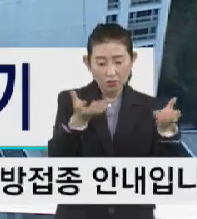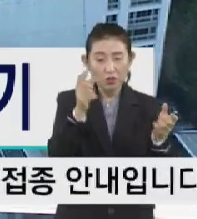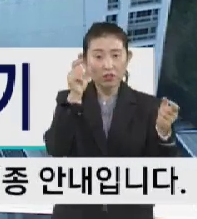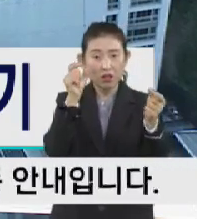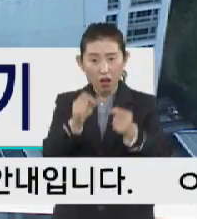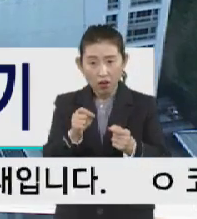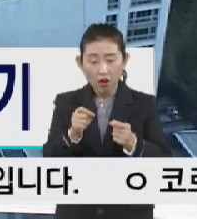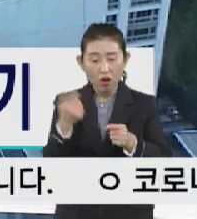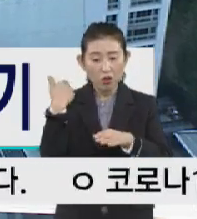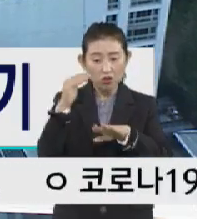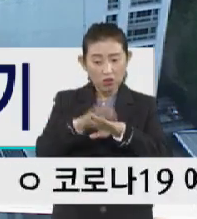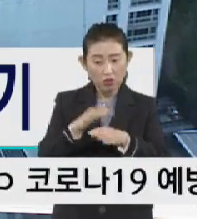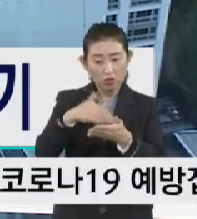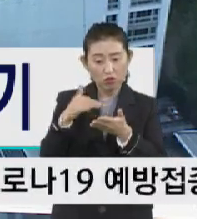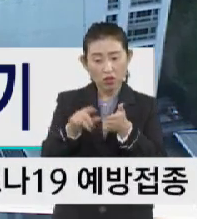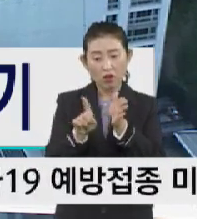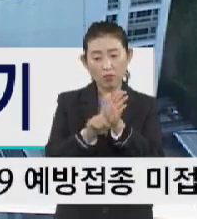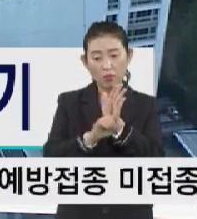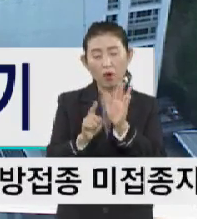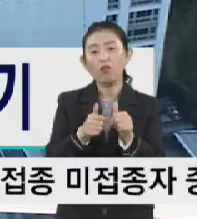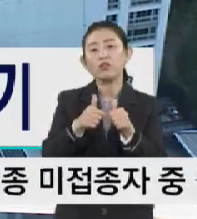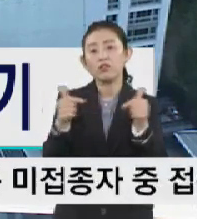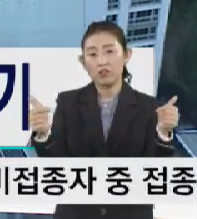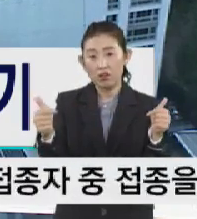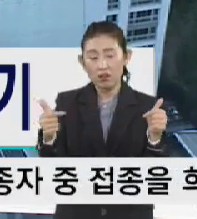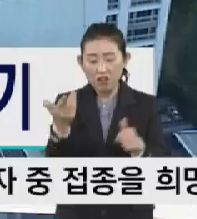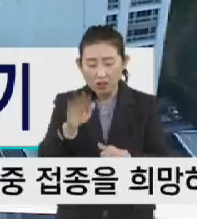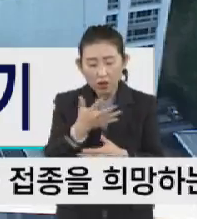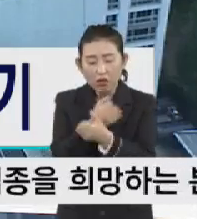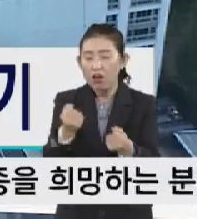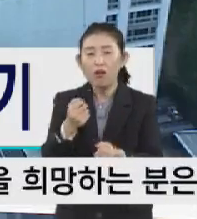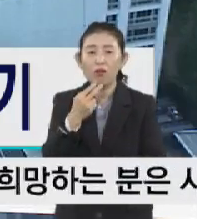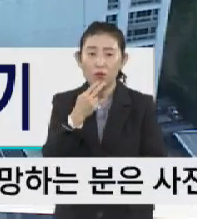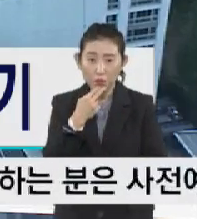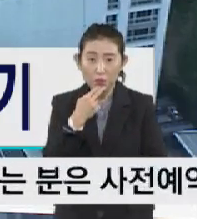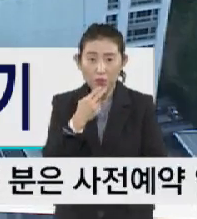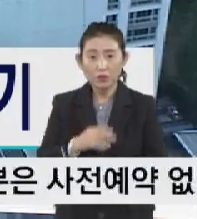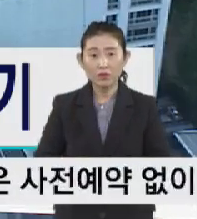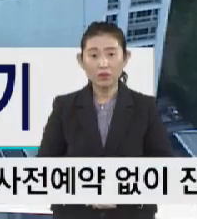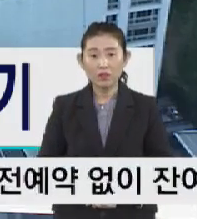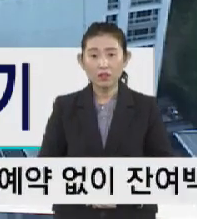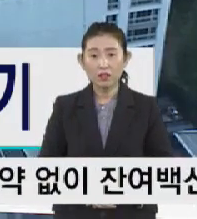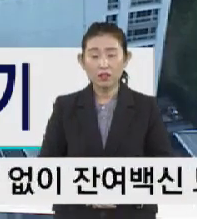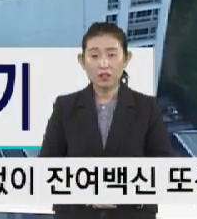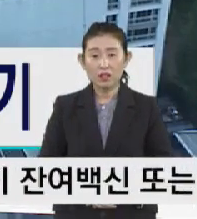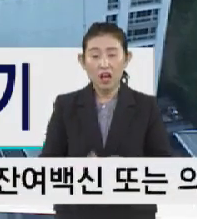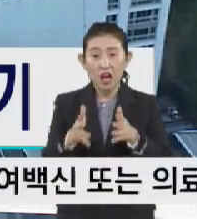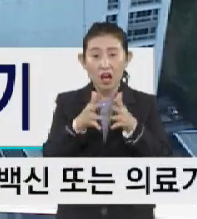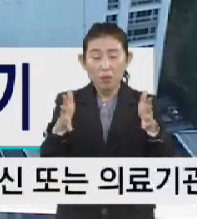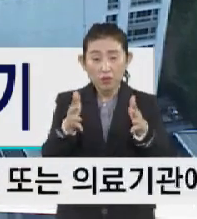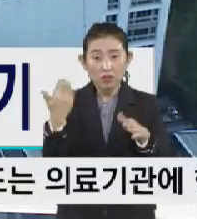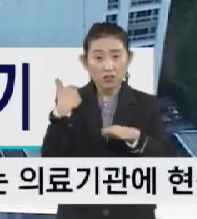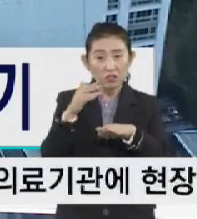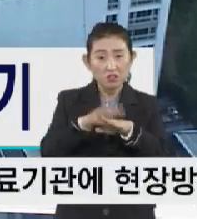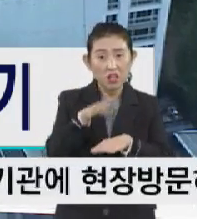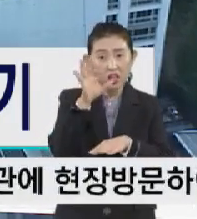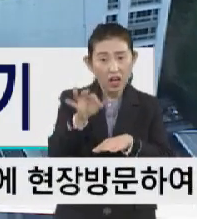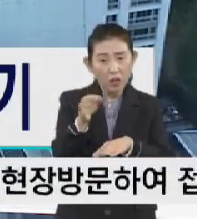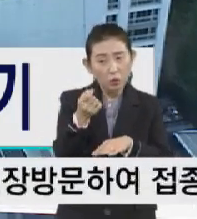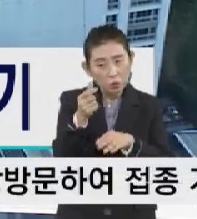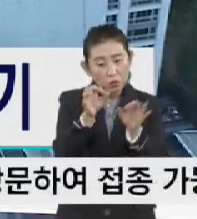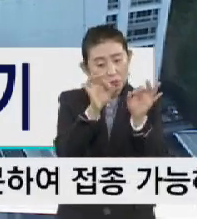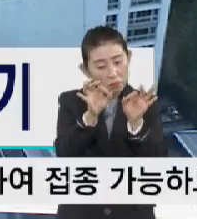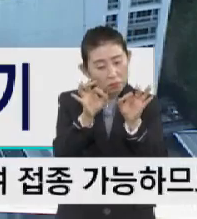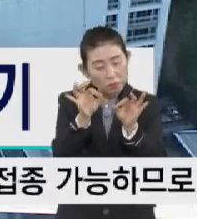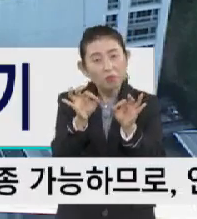앞두고 매물이 늘어난 것으로 보이는데 거래는 거의 없는 상태입니다. 경고했던 아파트 전세 가격이 조정